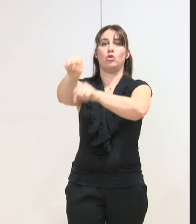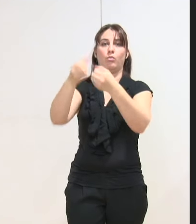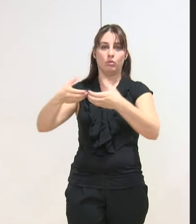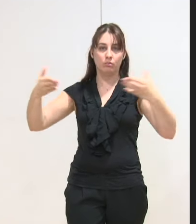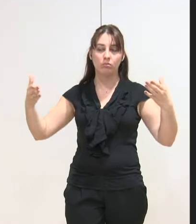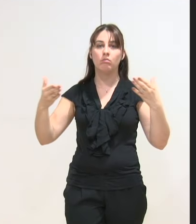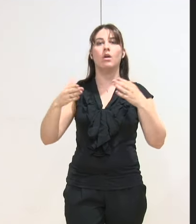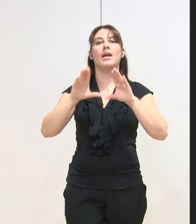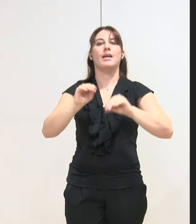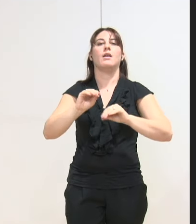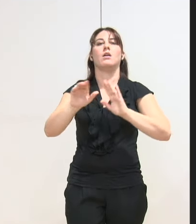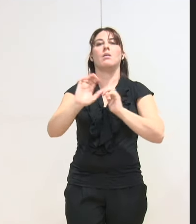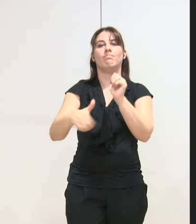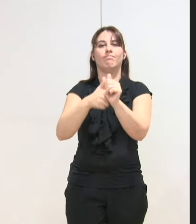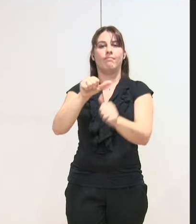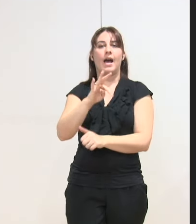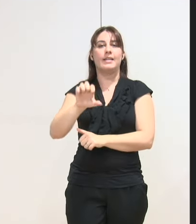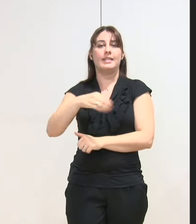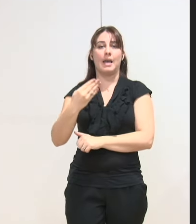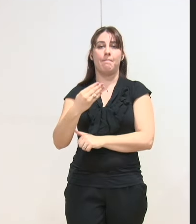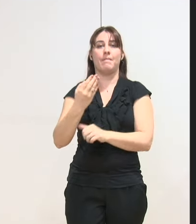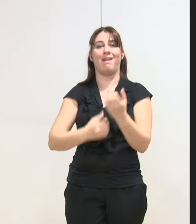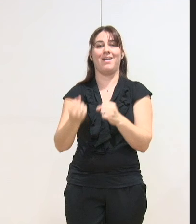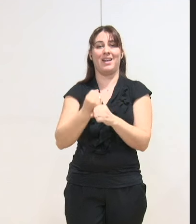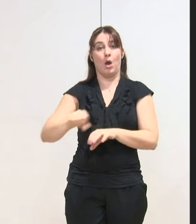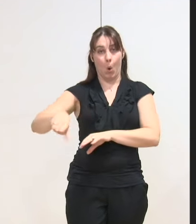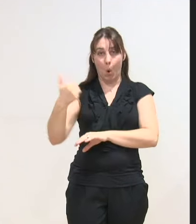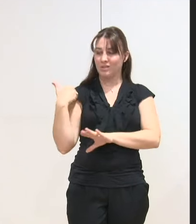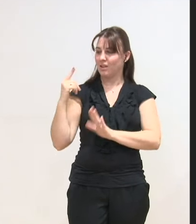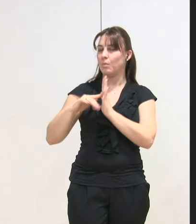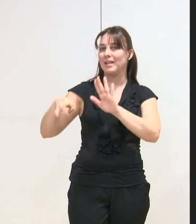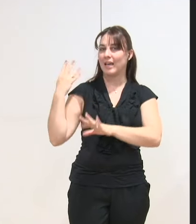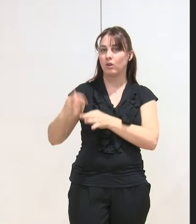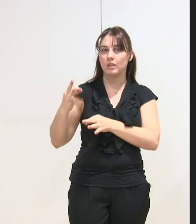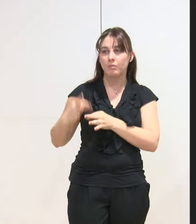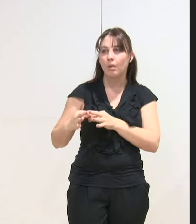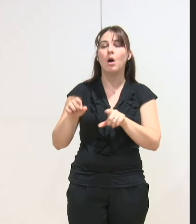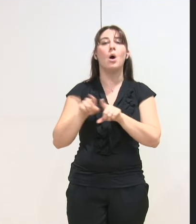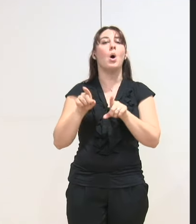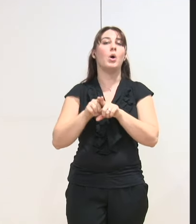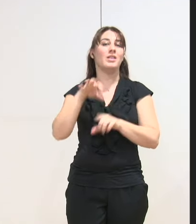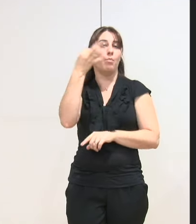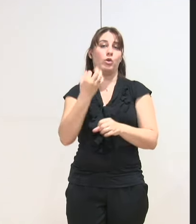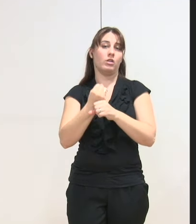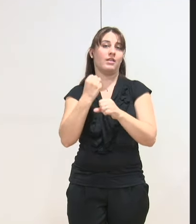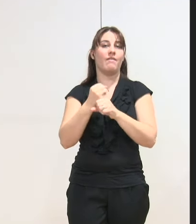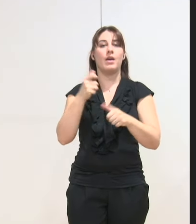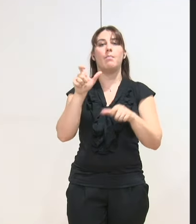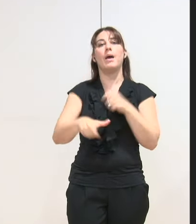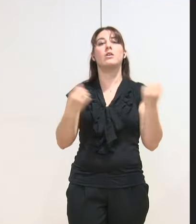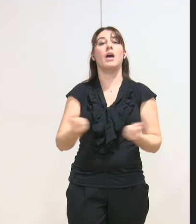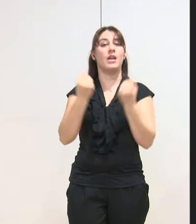11 postes d'ATSEM à la rentrée 2014 augmentation de la tité de temps de travail des animateurs référents de